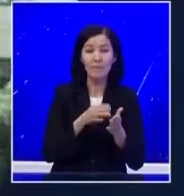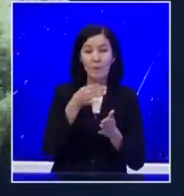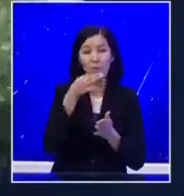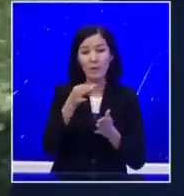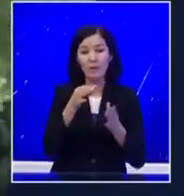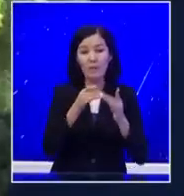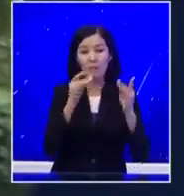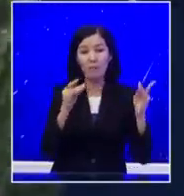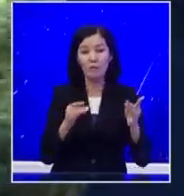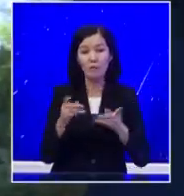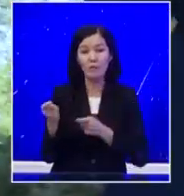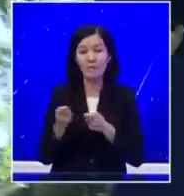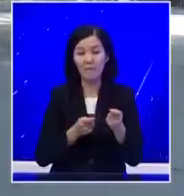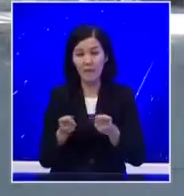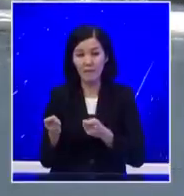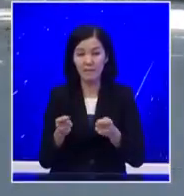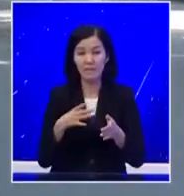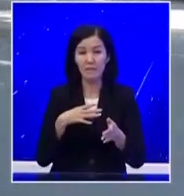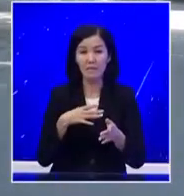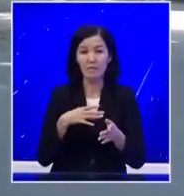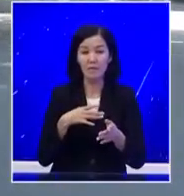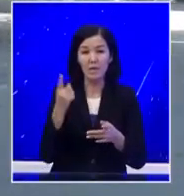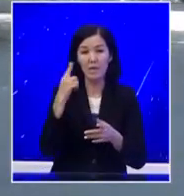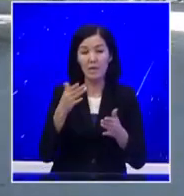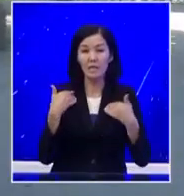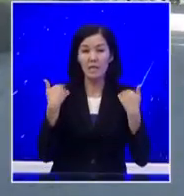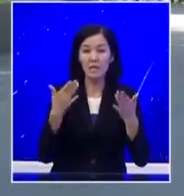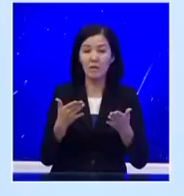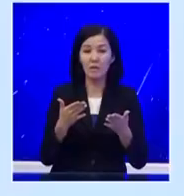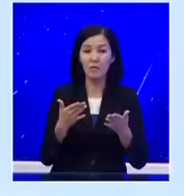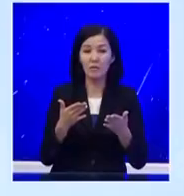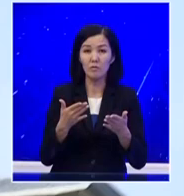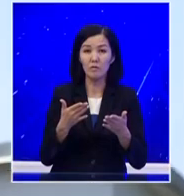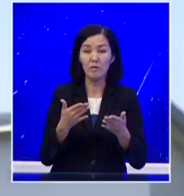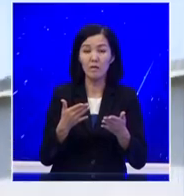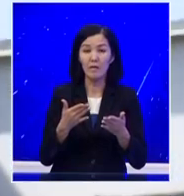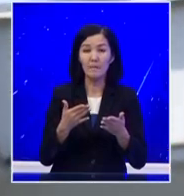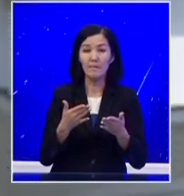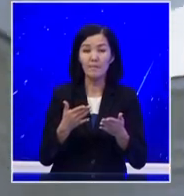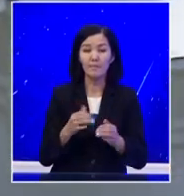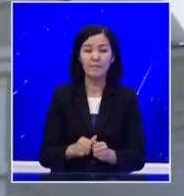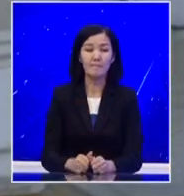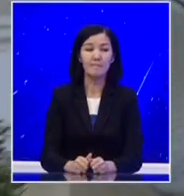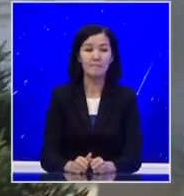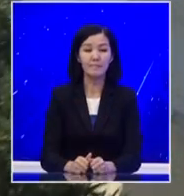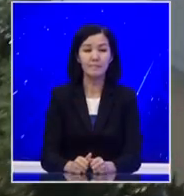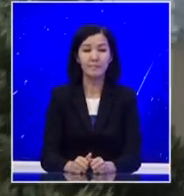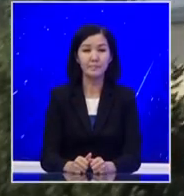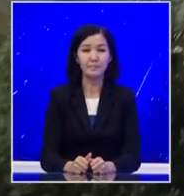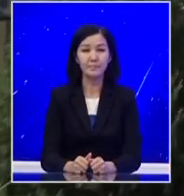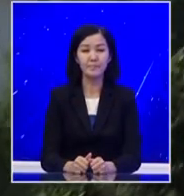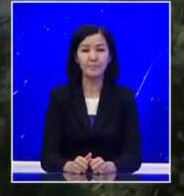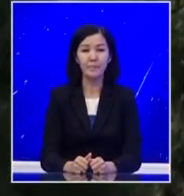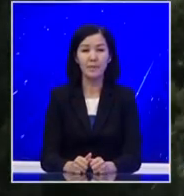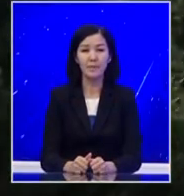властью и сми что формирует и идеологическую составляющую и и мишка родоначальника или монро и беков каретка stroganov обе